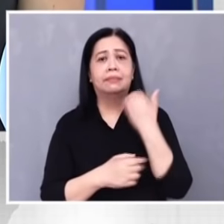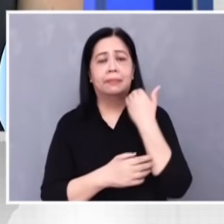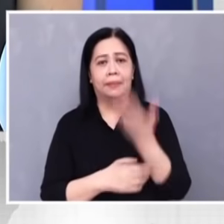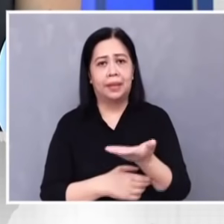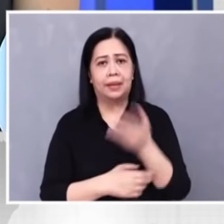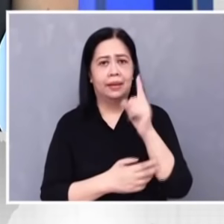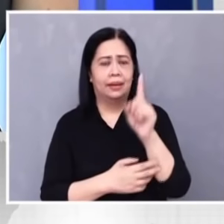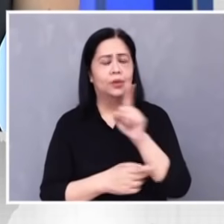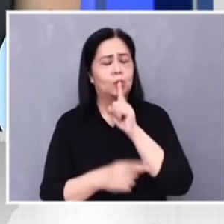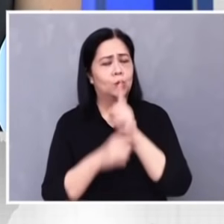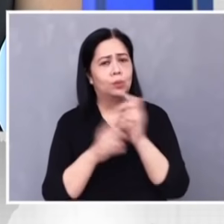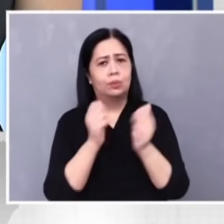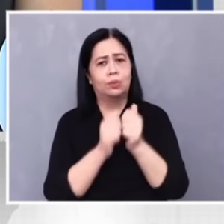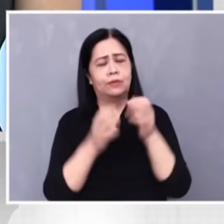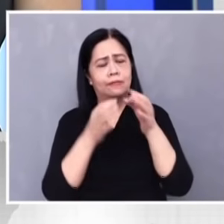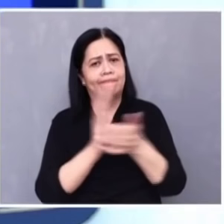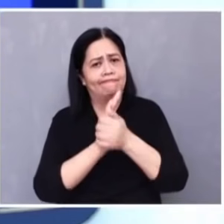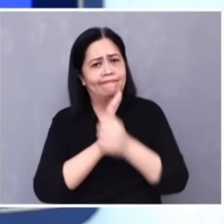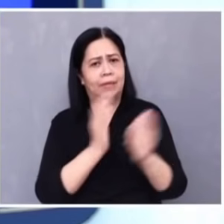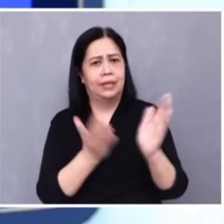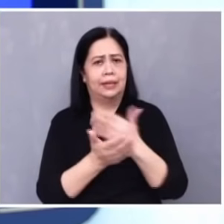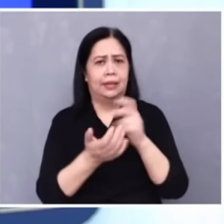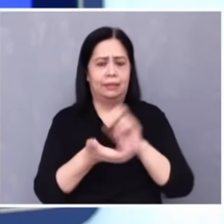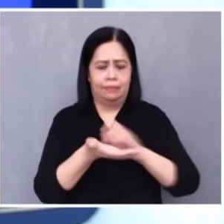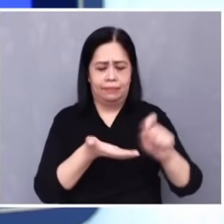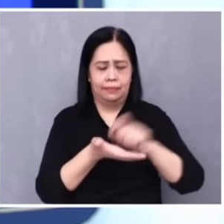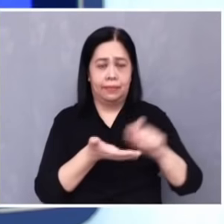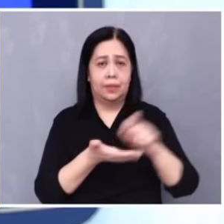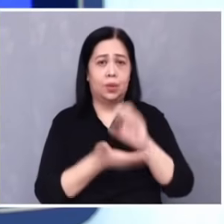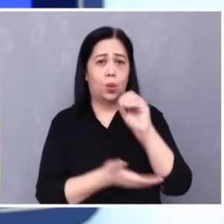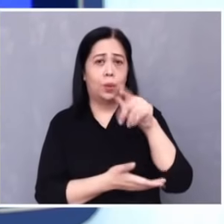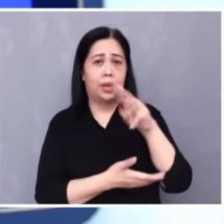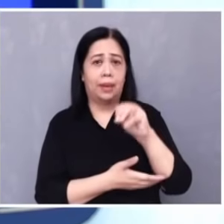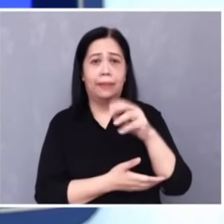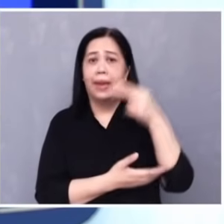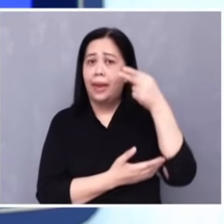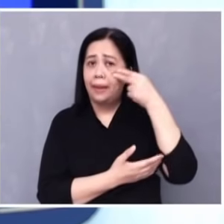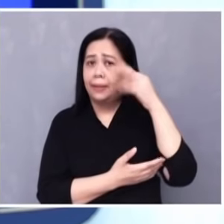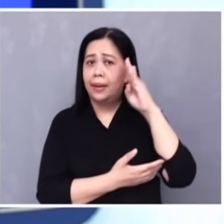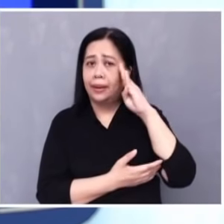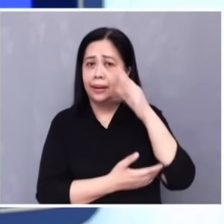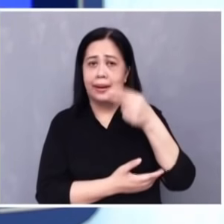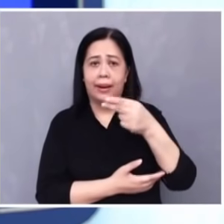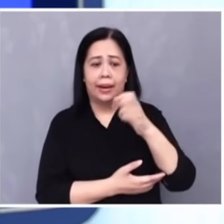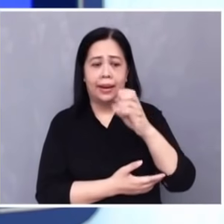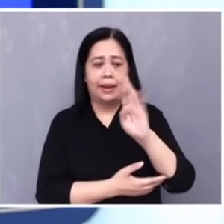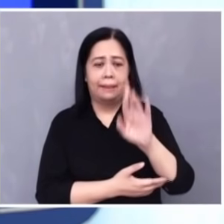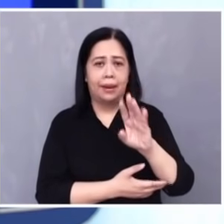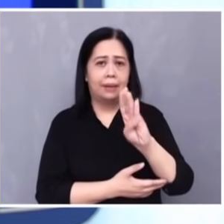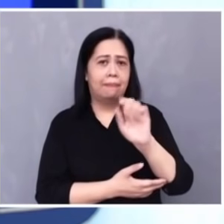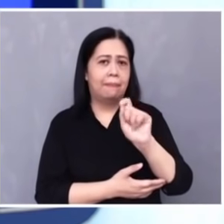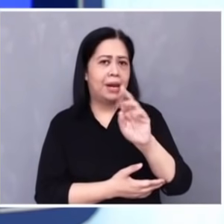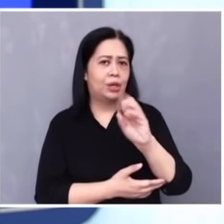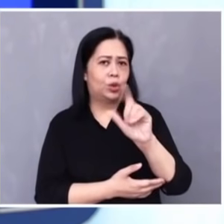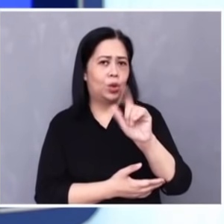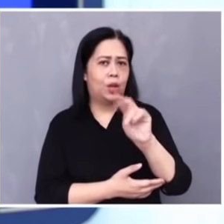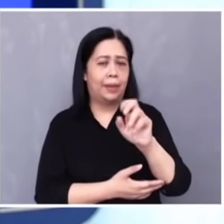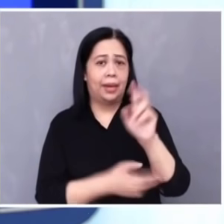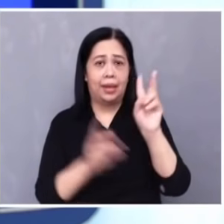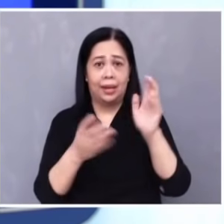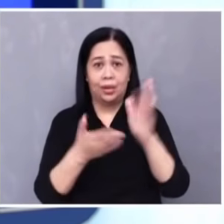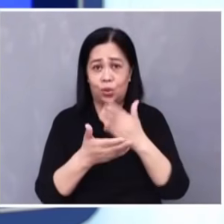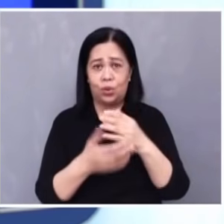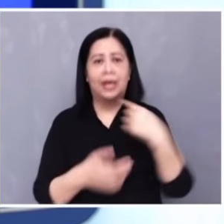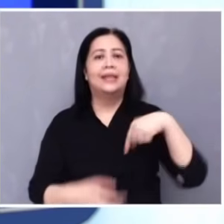sa pinakamahusay na singer at composer ng OPM na si Heber Bartolome, na nilikha ang classic hit na Tayo'y Mga Pinoy.